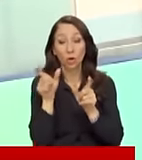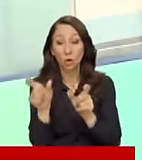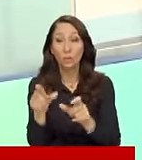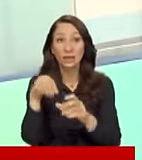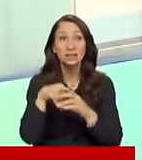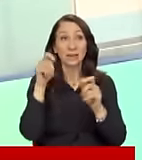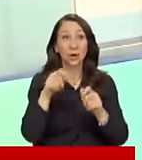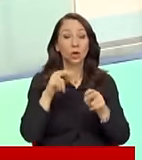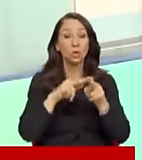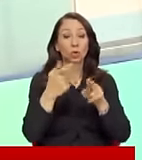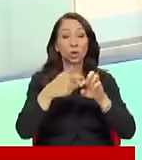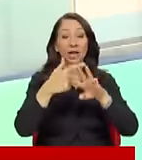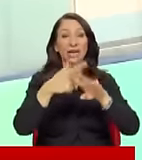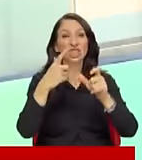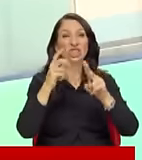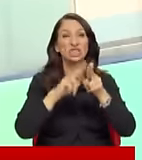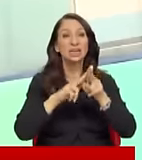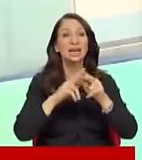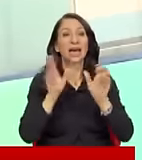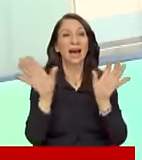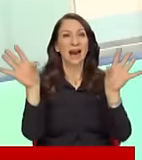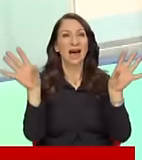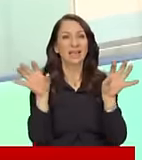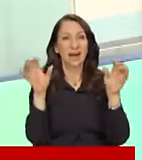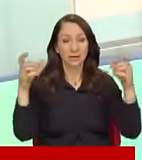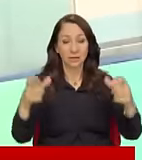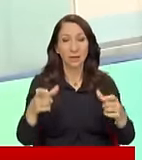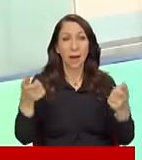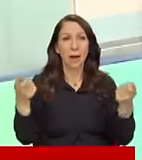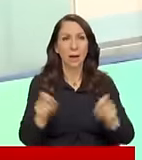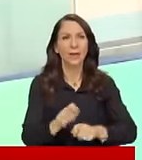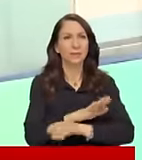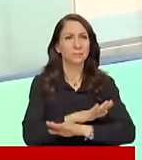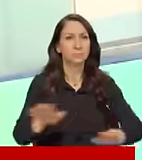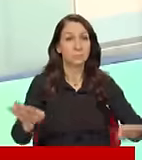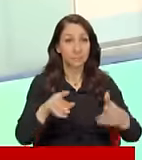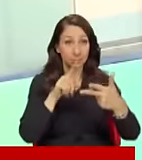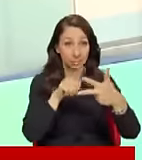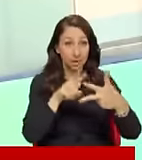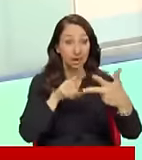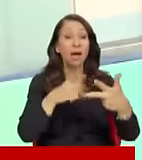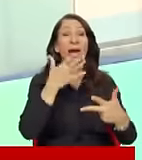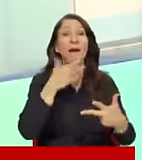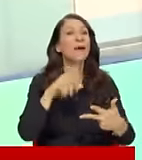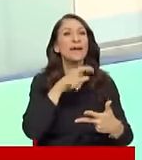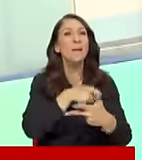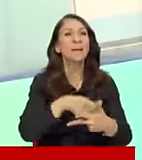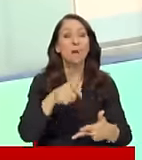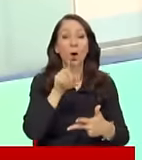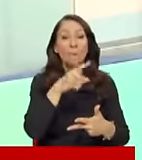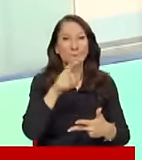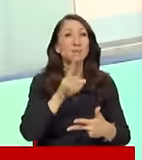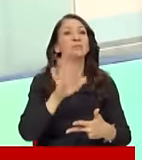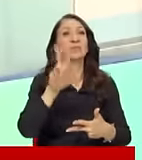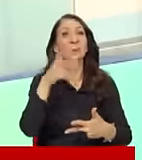kurulan Kürecik radar üssünü kapattığını ilan etsin. Ve emeklimizin maaşını 10 bin liradan 20 bin